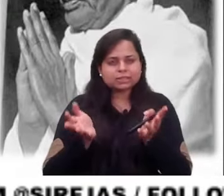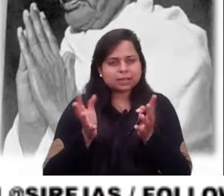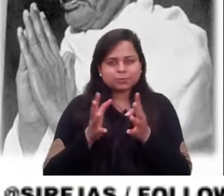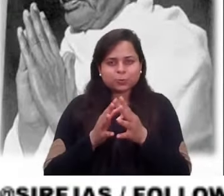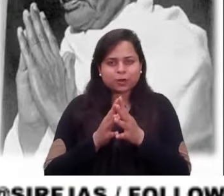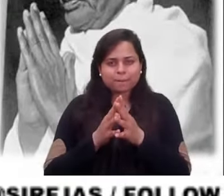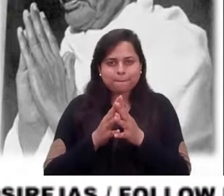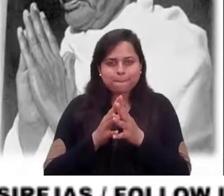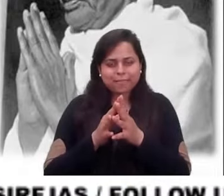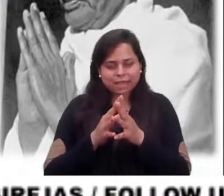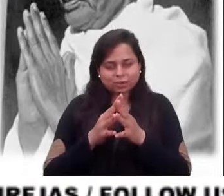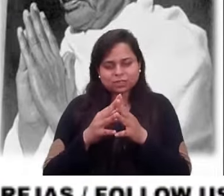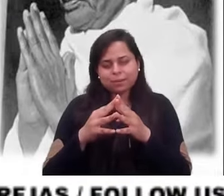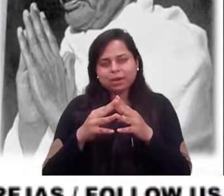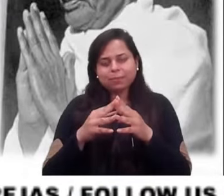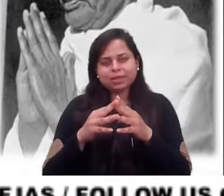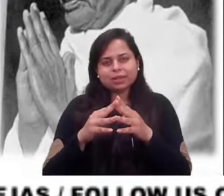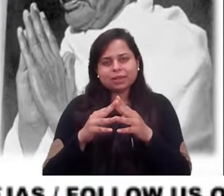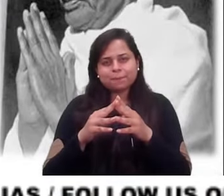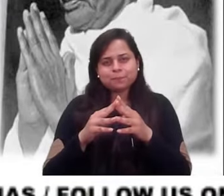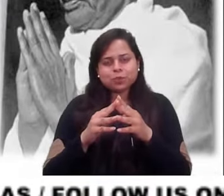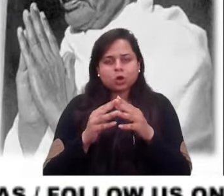हिसाब से